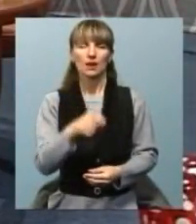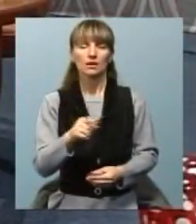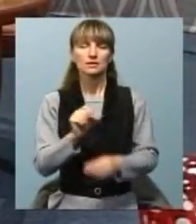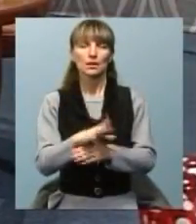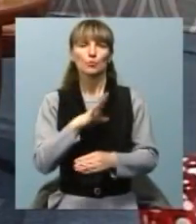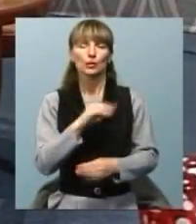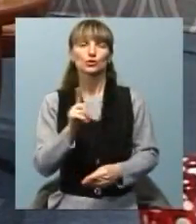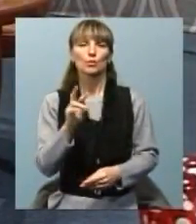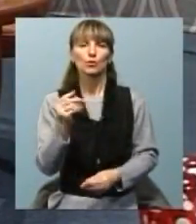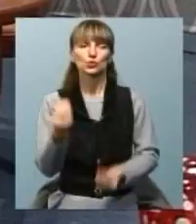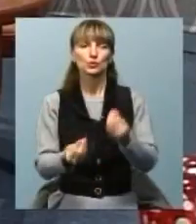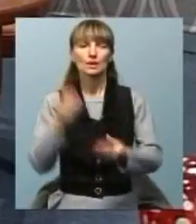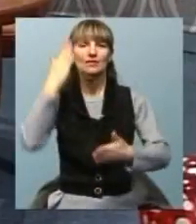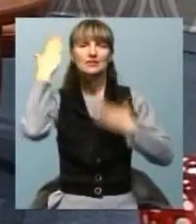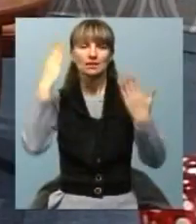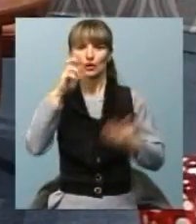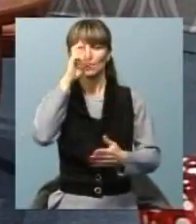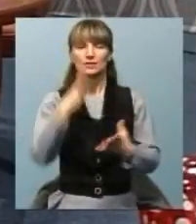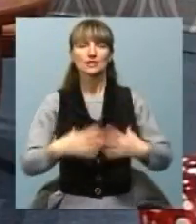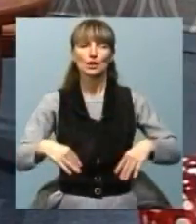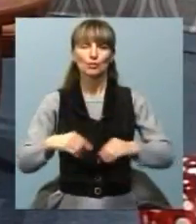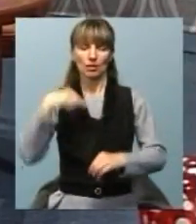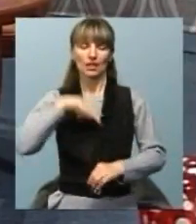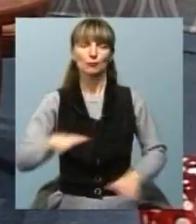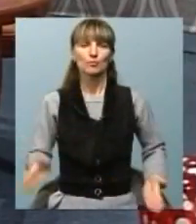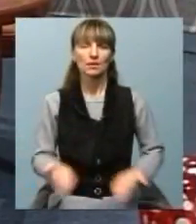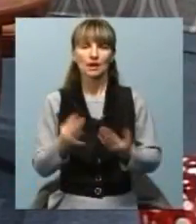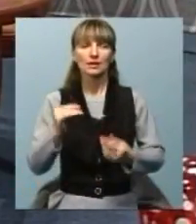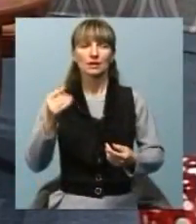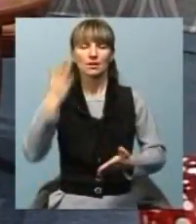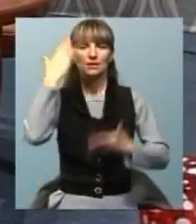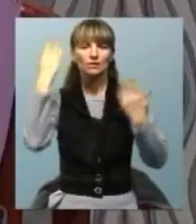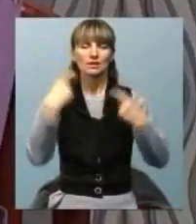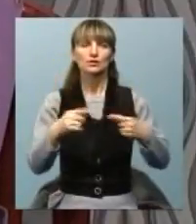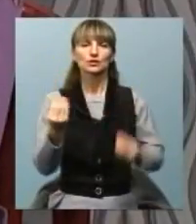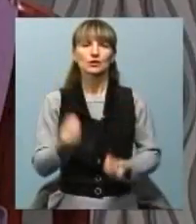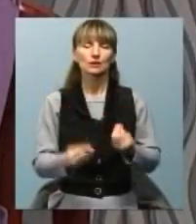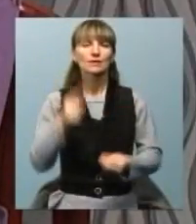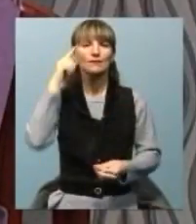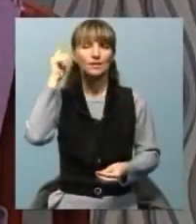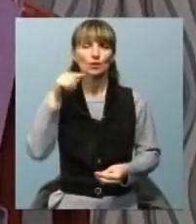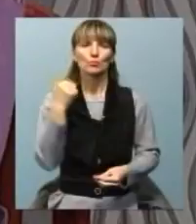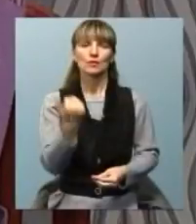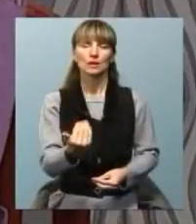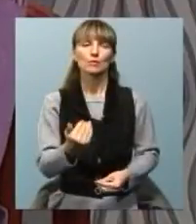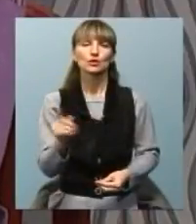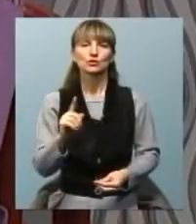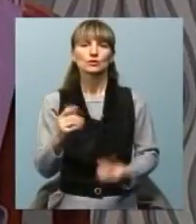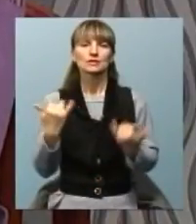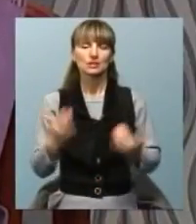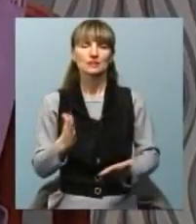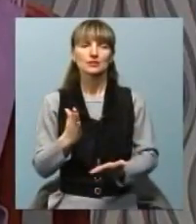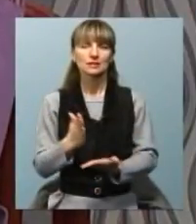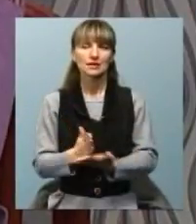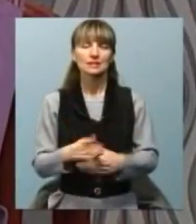королівську сім'ю, підіймати їм настрій та взагалі розважати різними різними жартами. А чи відомо тобі, що взагалі зараз теж